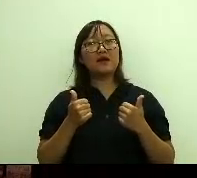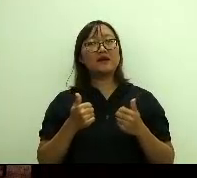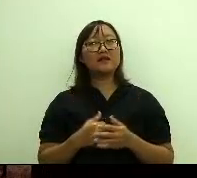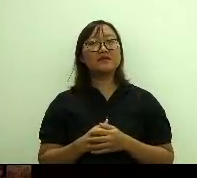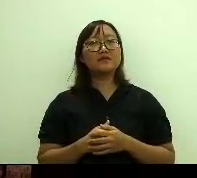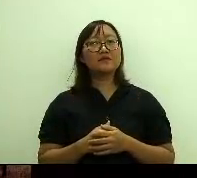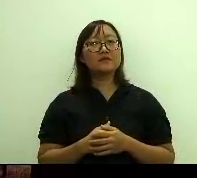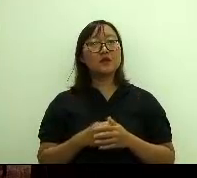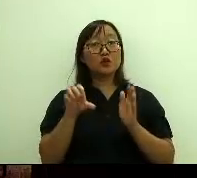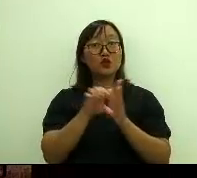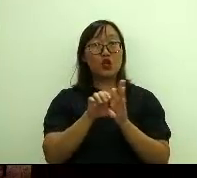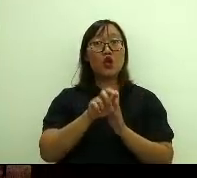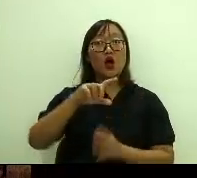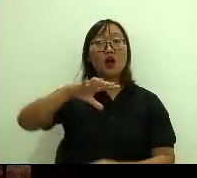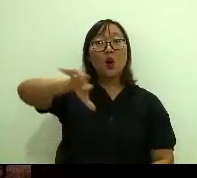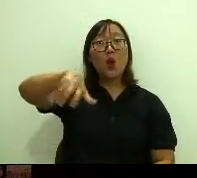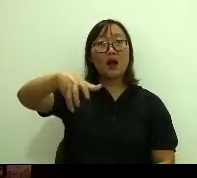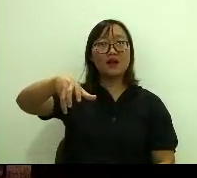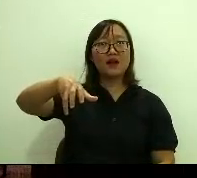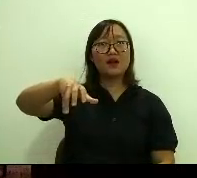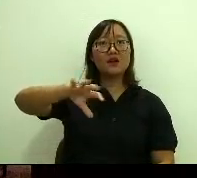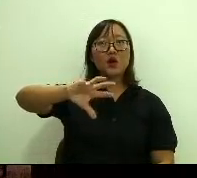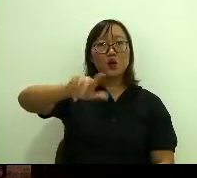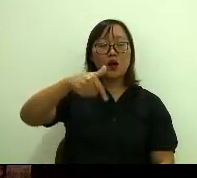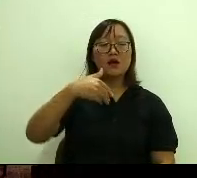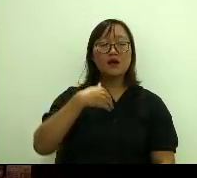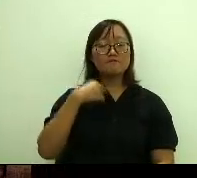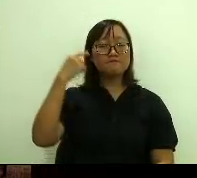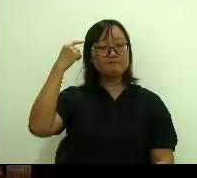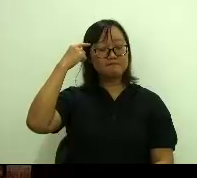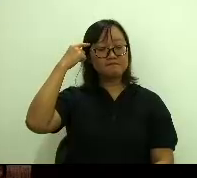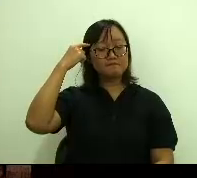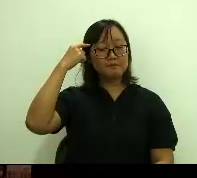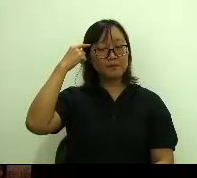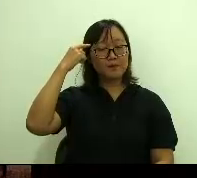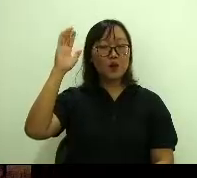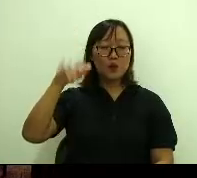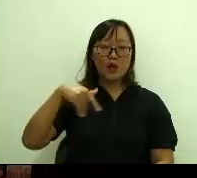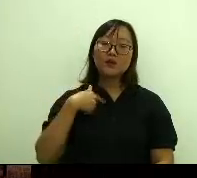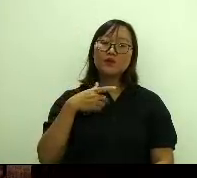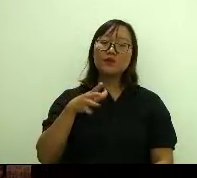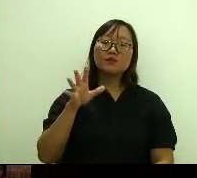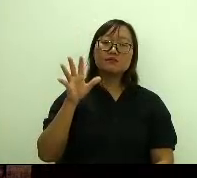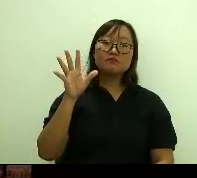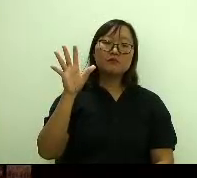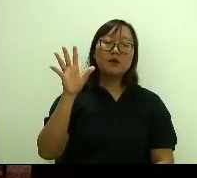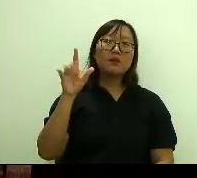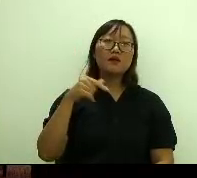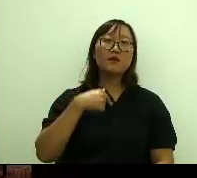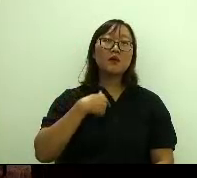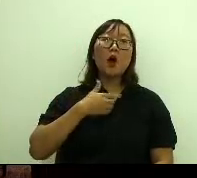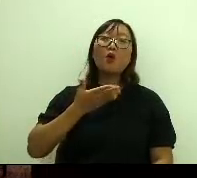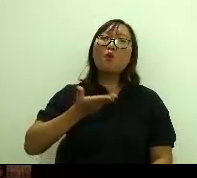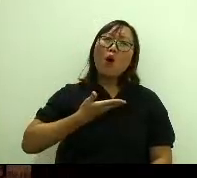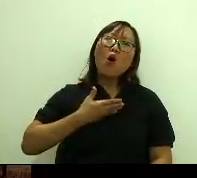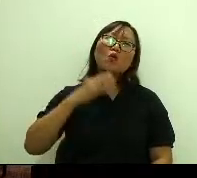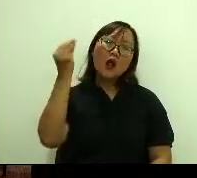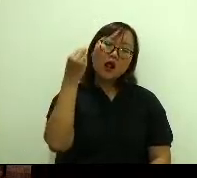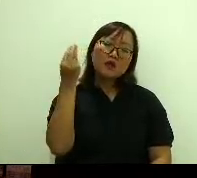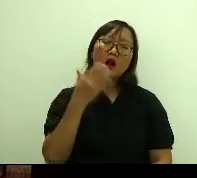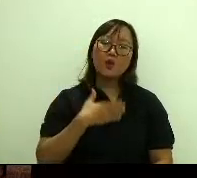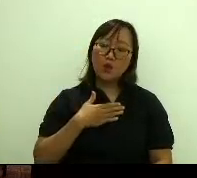dan benar, maka keluarga itu juga baik dan benar. Ya, ketika kita sebagai individu, ya sebagai seorang